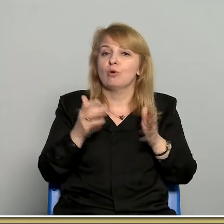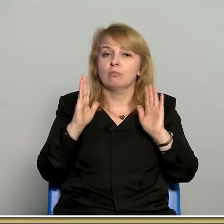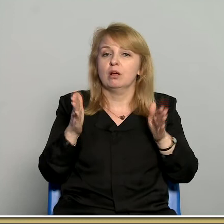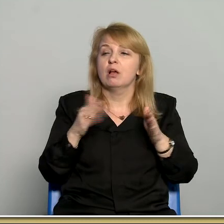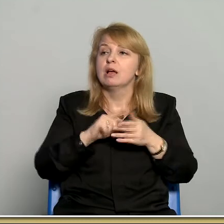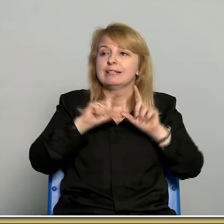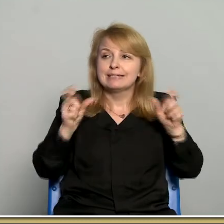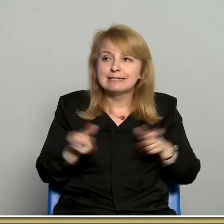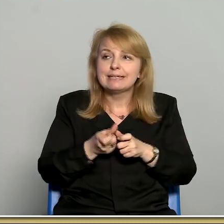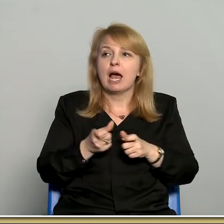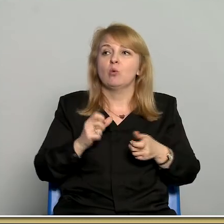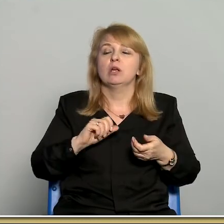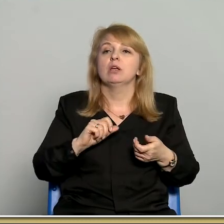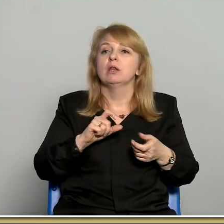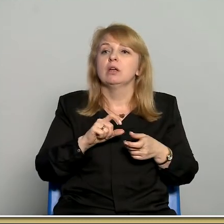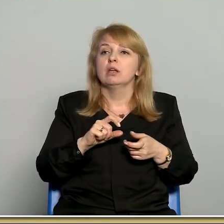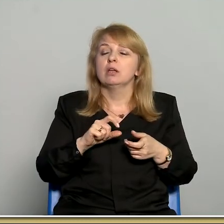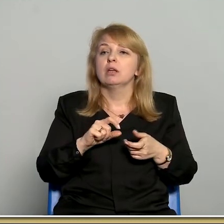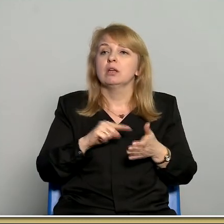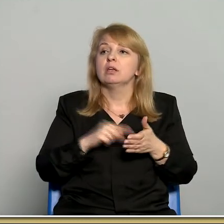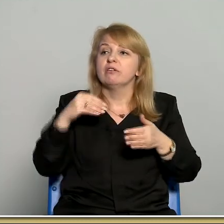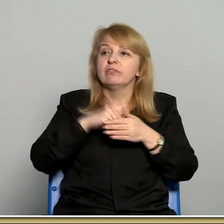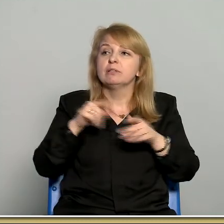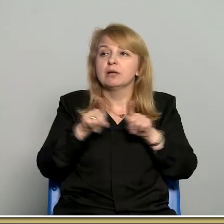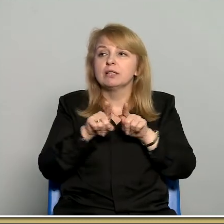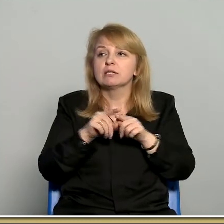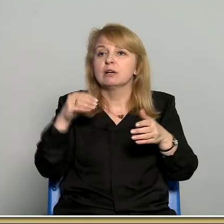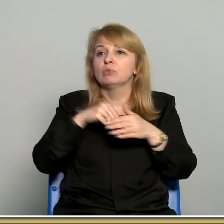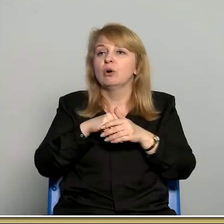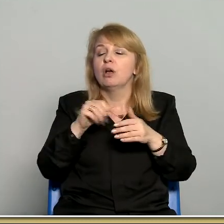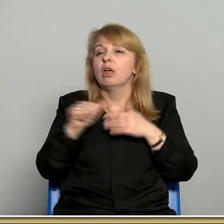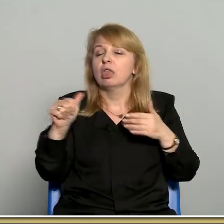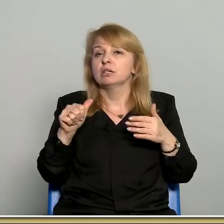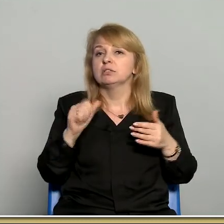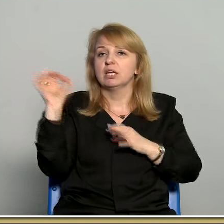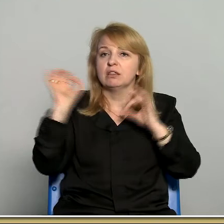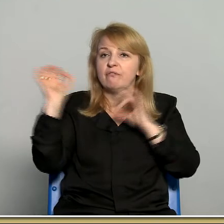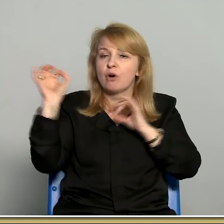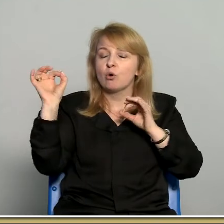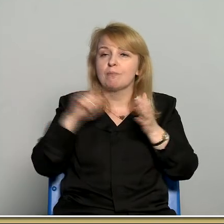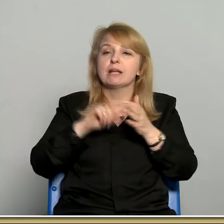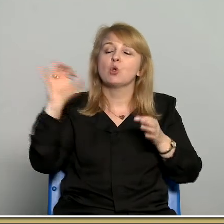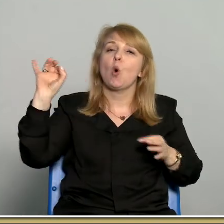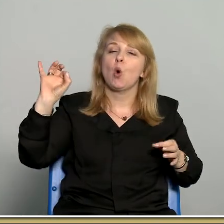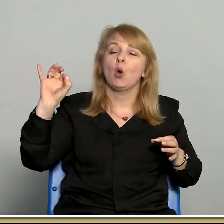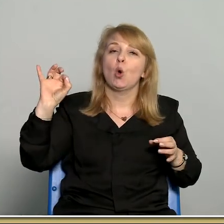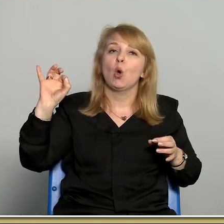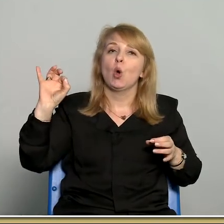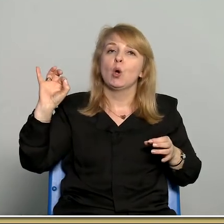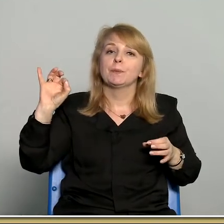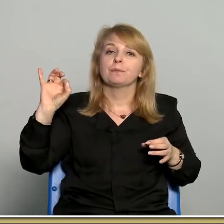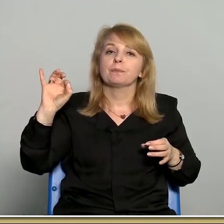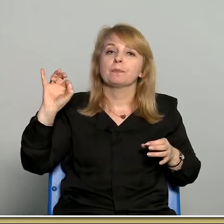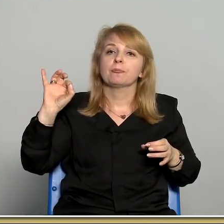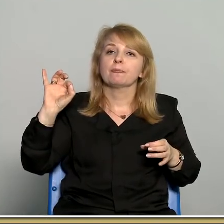celu tematycznego, a zatem również zawiera w tych danych informacje dotyczące chociażby priorytetu